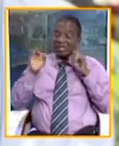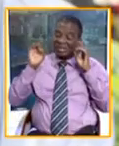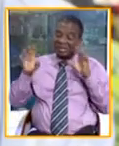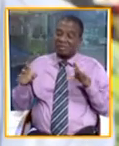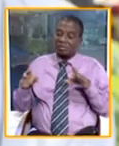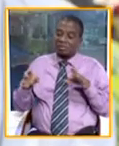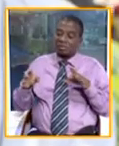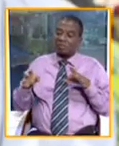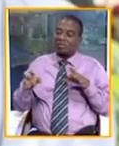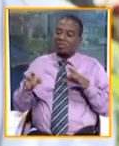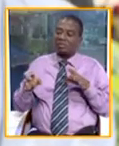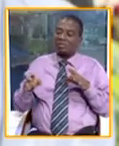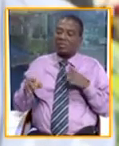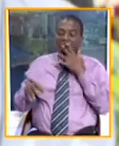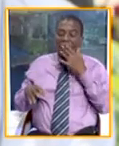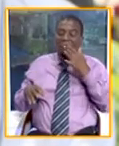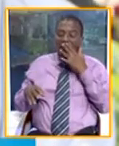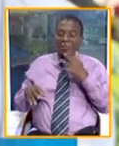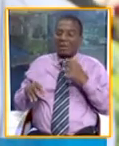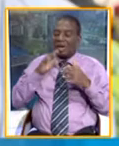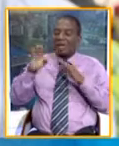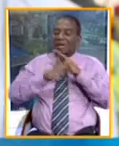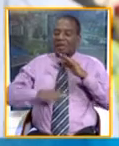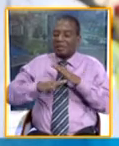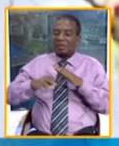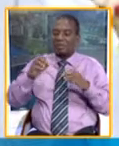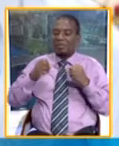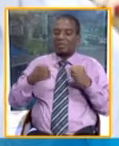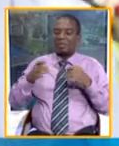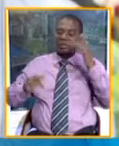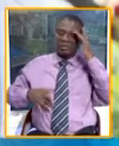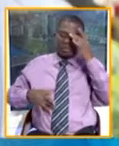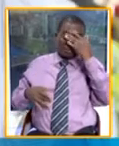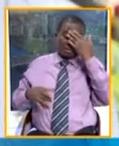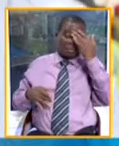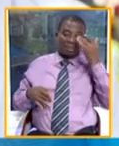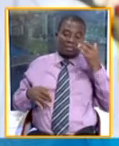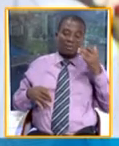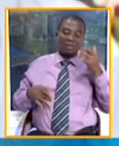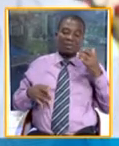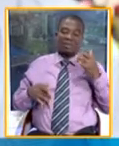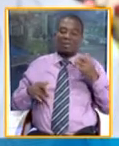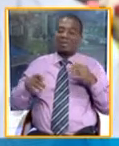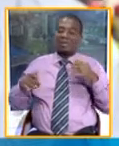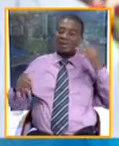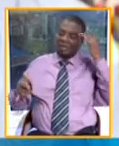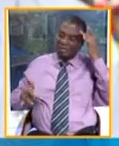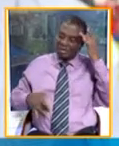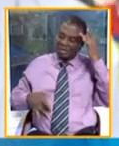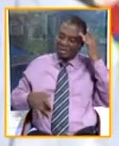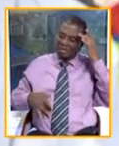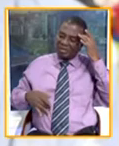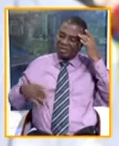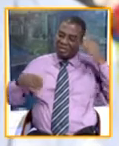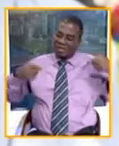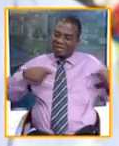Le tabagisme est à la base de plusieurs maladies, telles que les maladies cardiovasculaires,